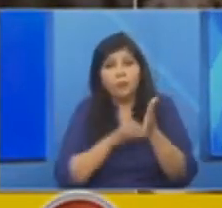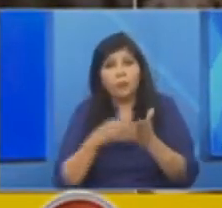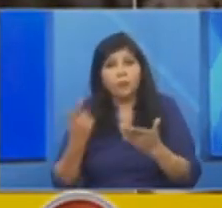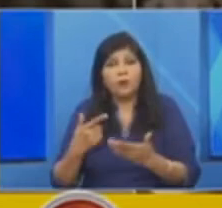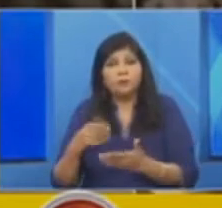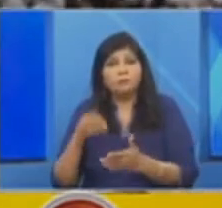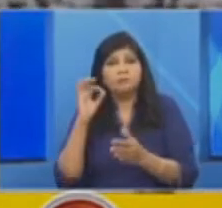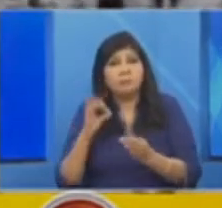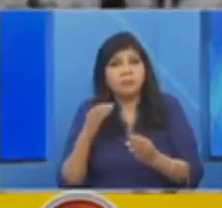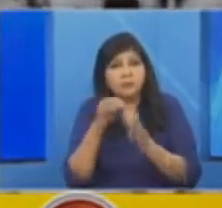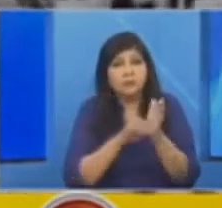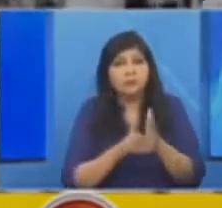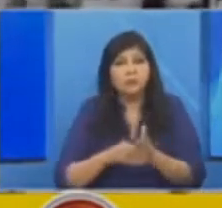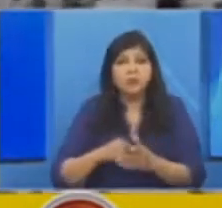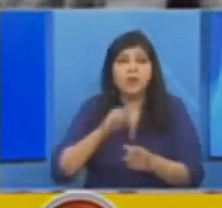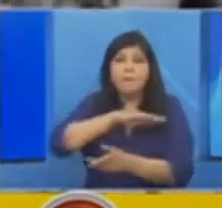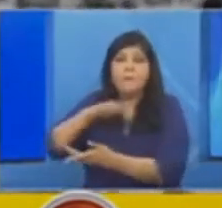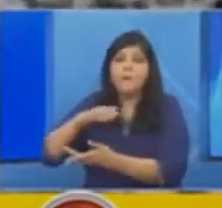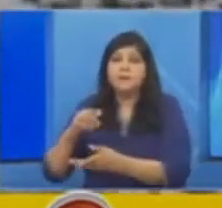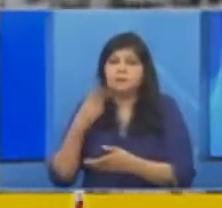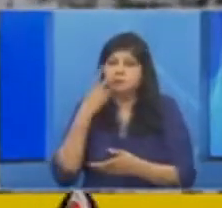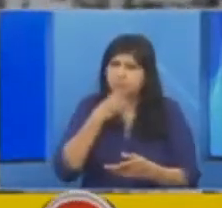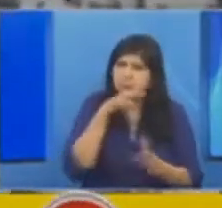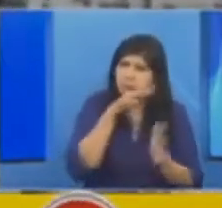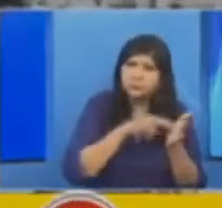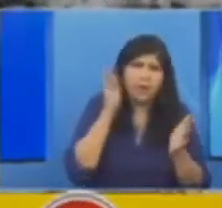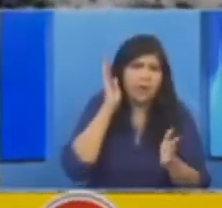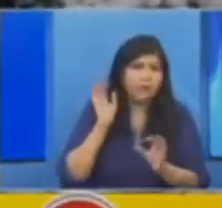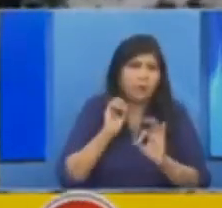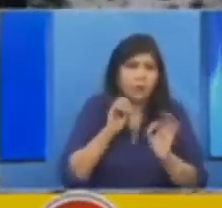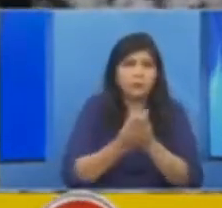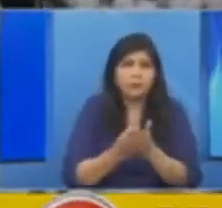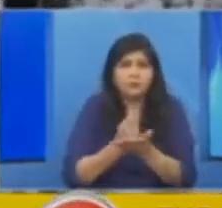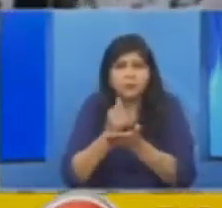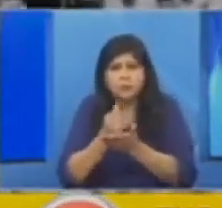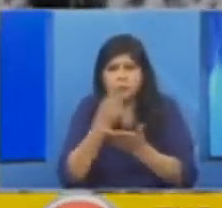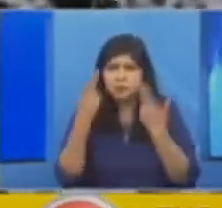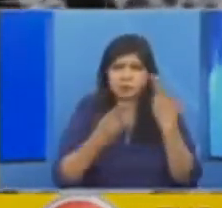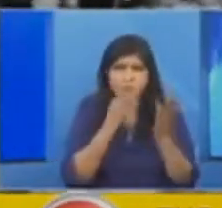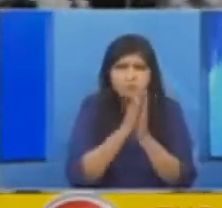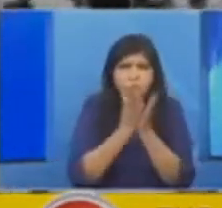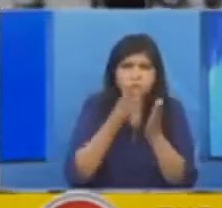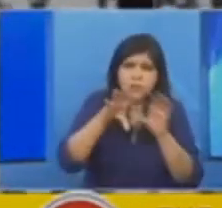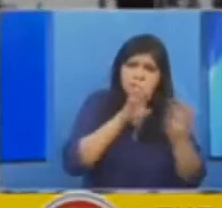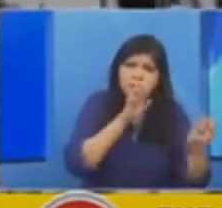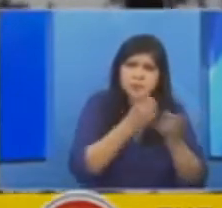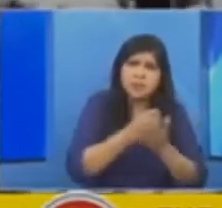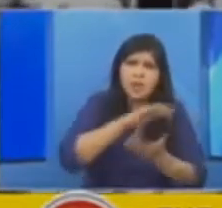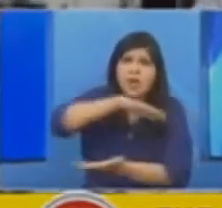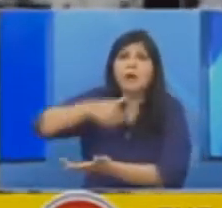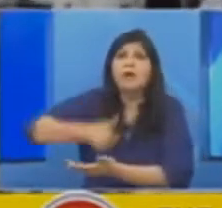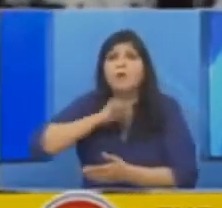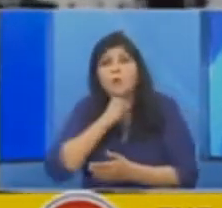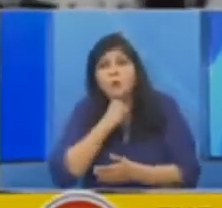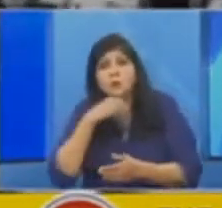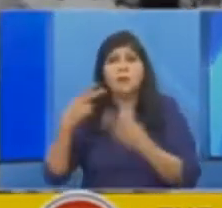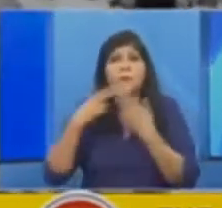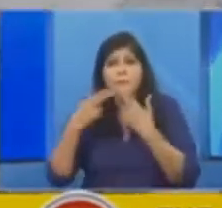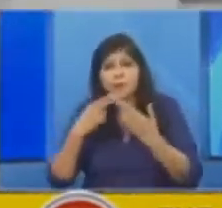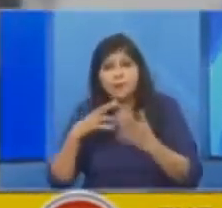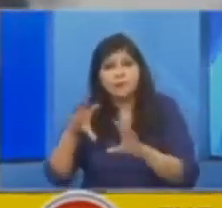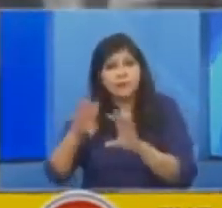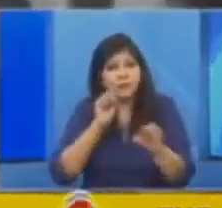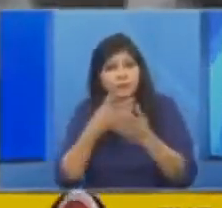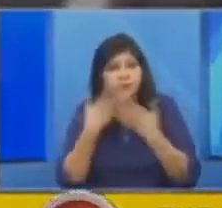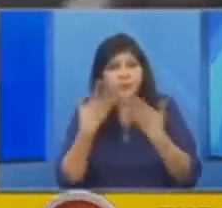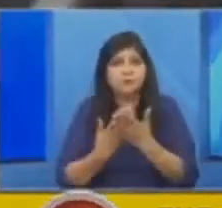लेकर विद्यारतीयों से रिसर्च किरवाई जा सकती हैं उसे स्कूल के हस्त लिखीत अंके के रुप में तैयार